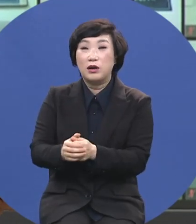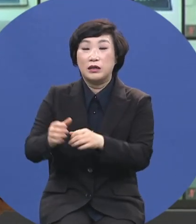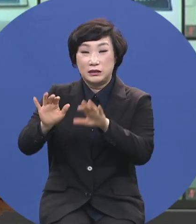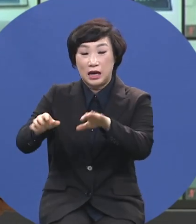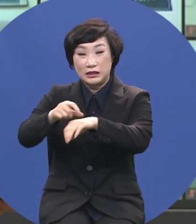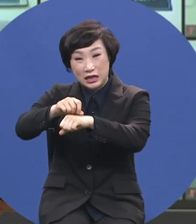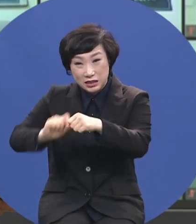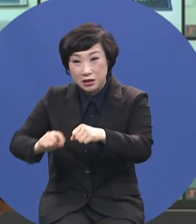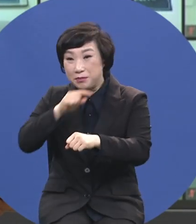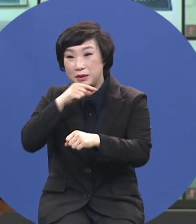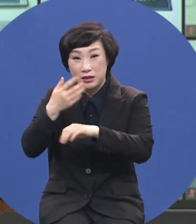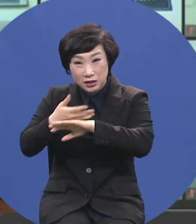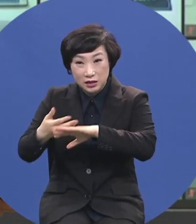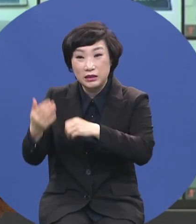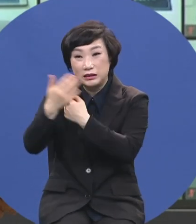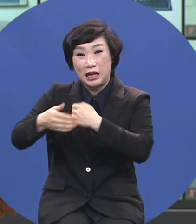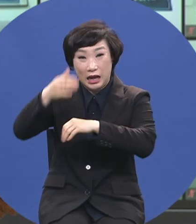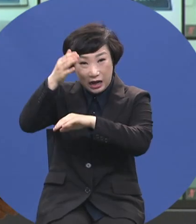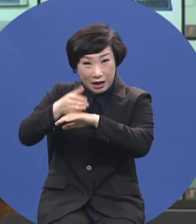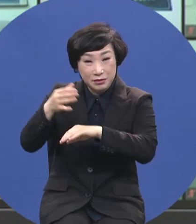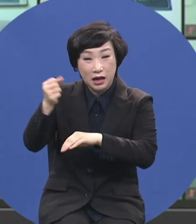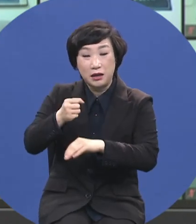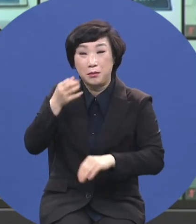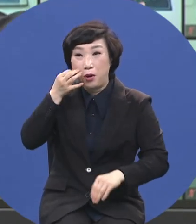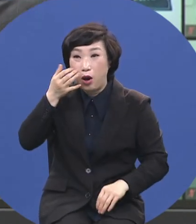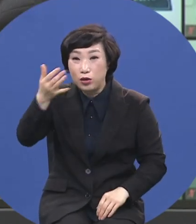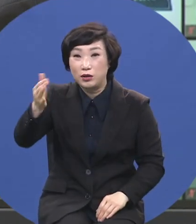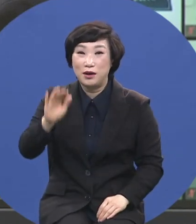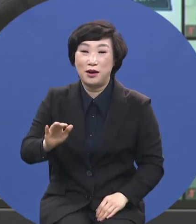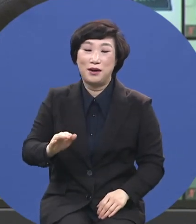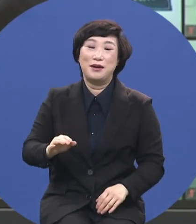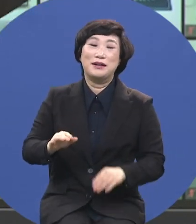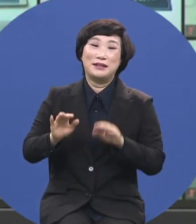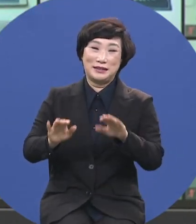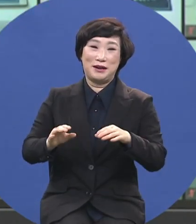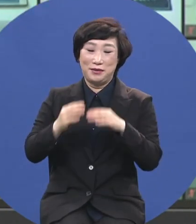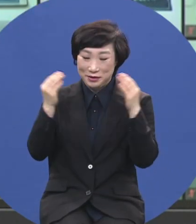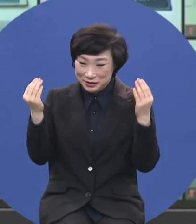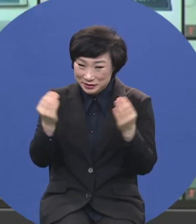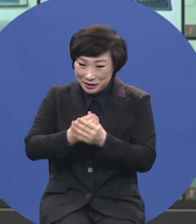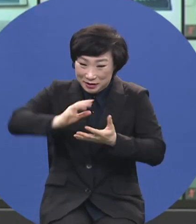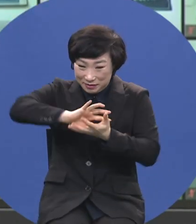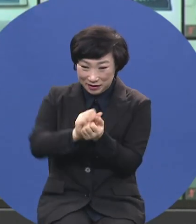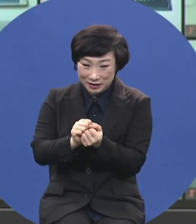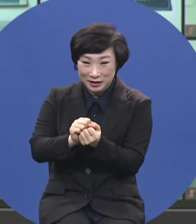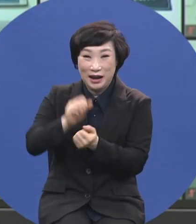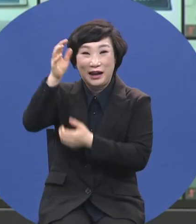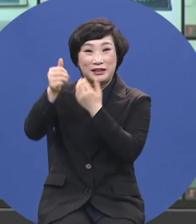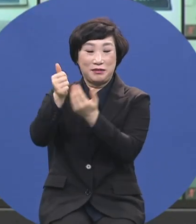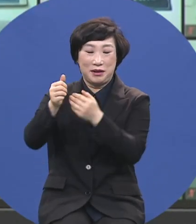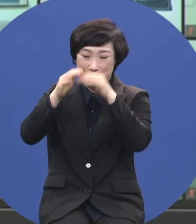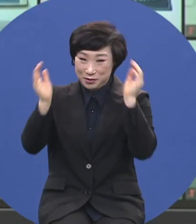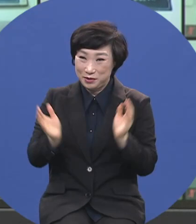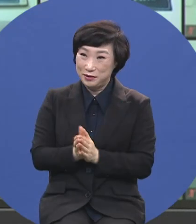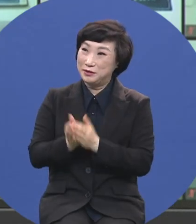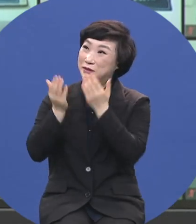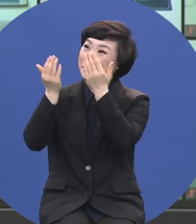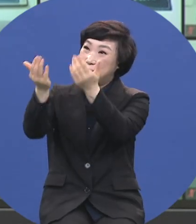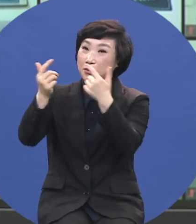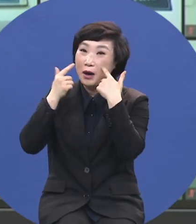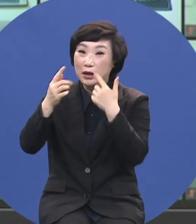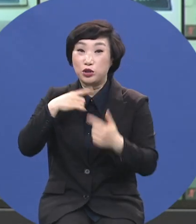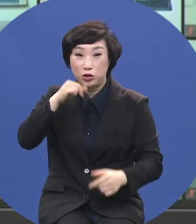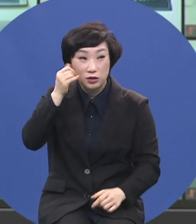은혜 감사의 표현을 아주 완전하게 묶어서 하나님께 모두